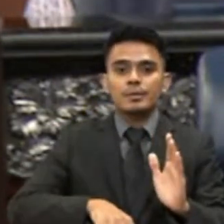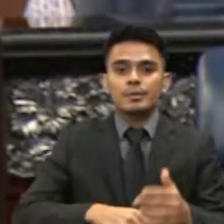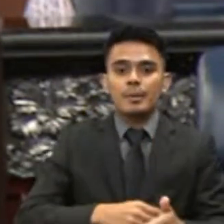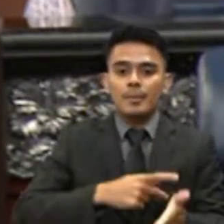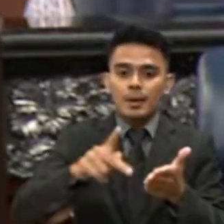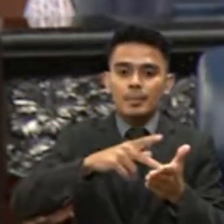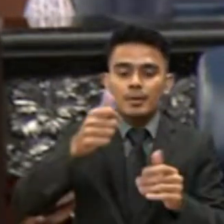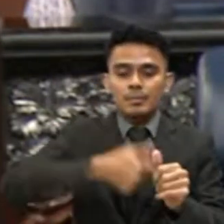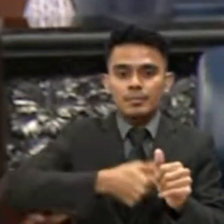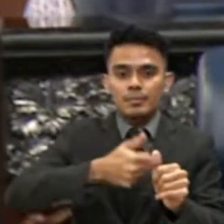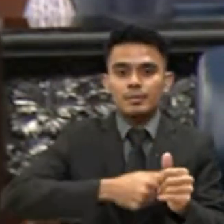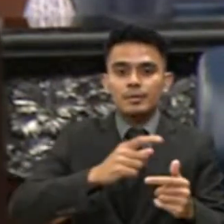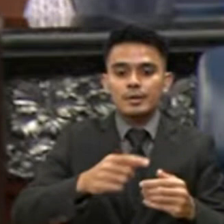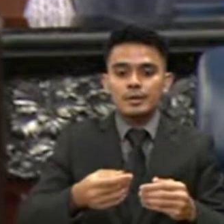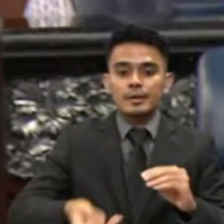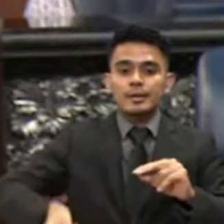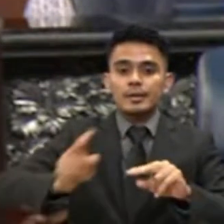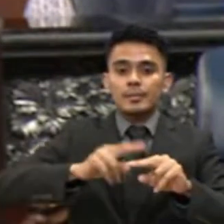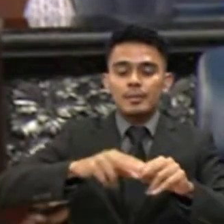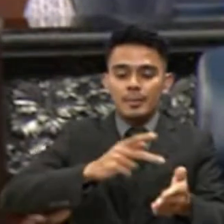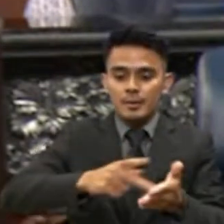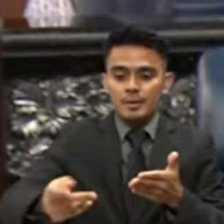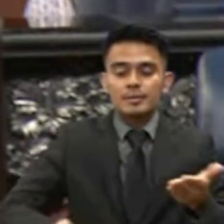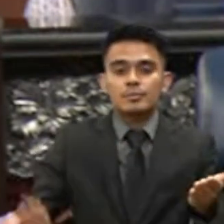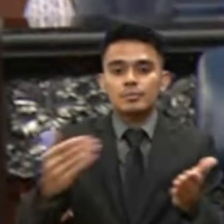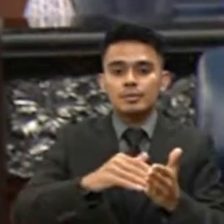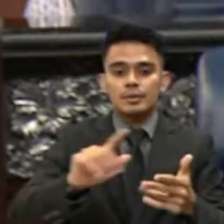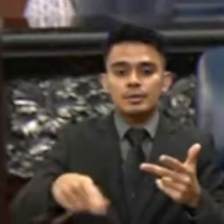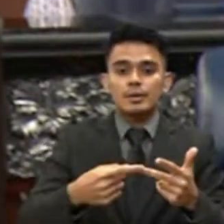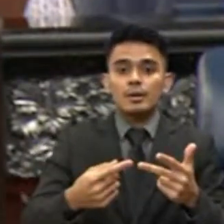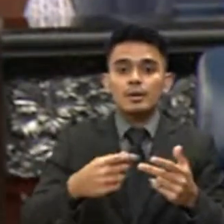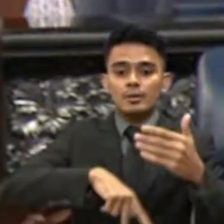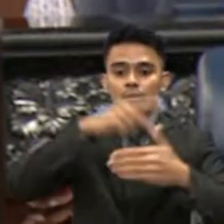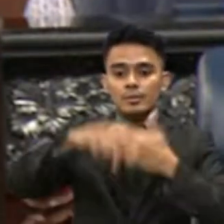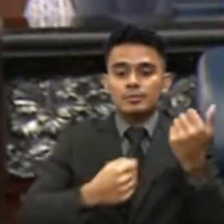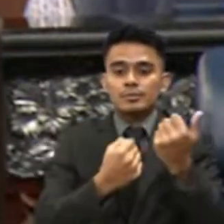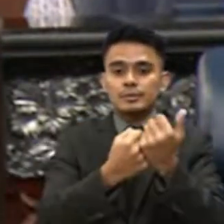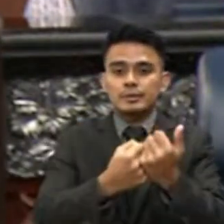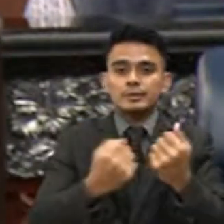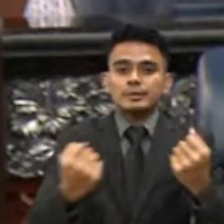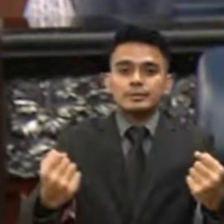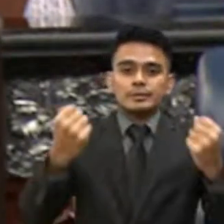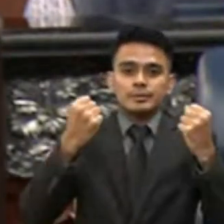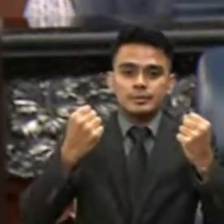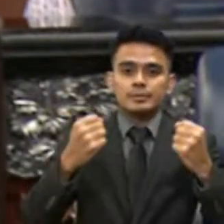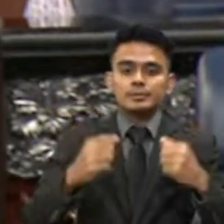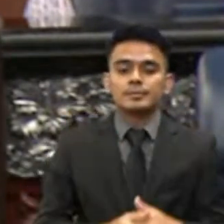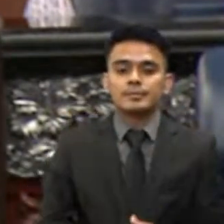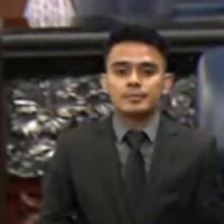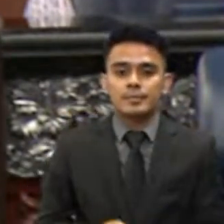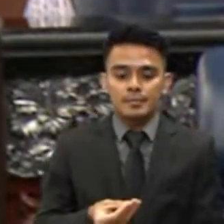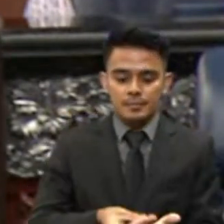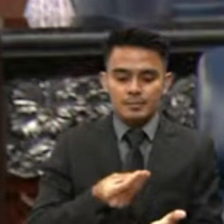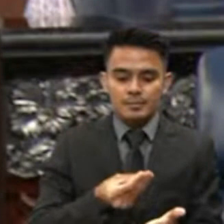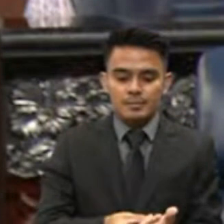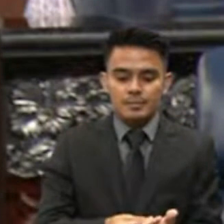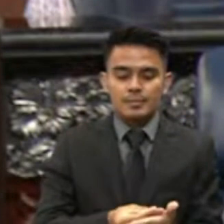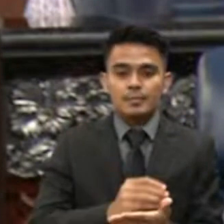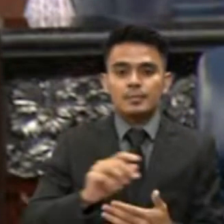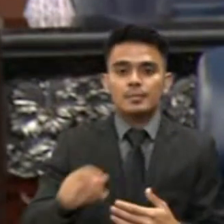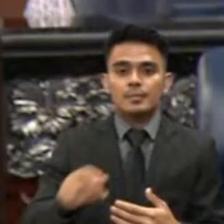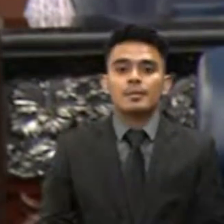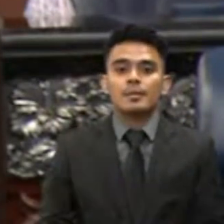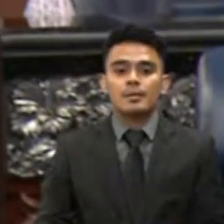bulanan kelanjutan tempo bayaran balik dan program sokongan daya tahan keuangan seterusnya